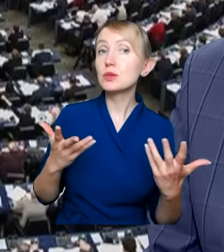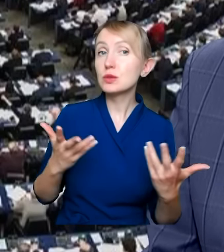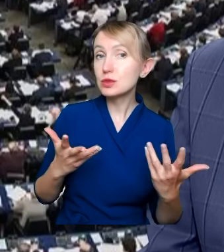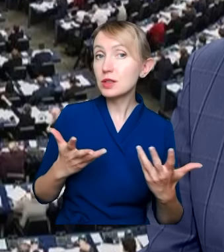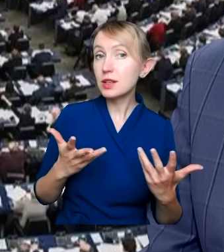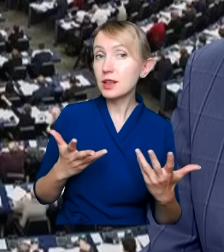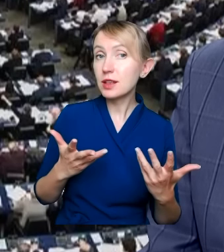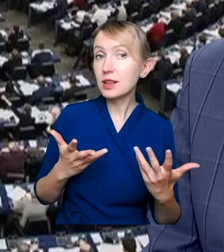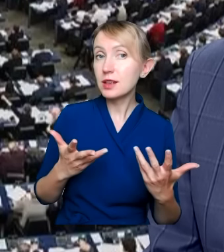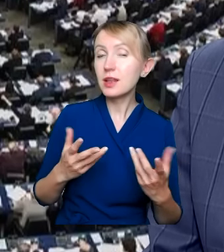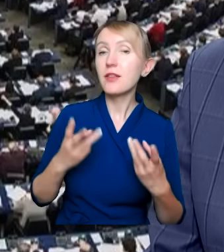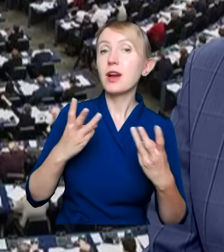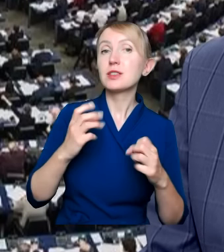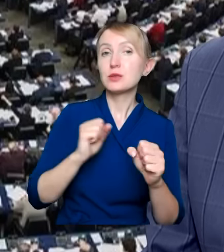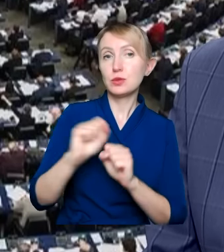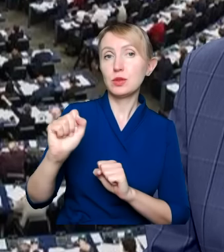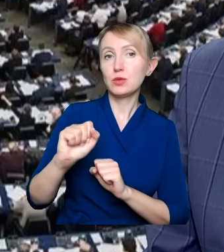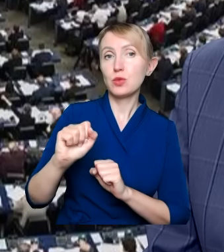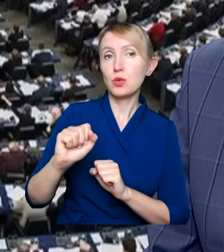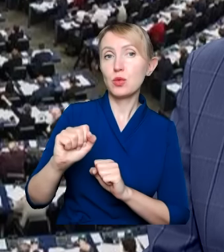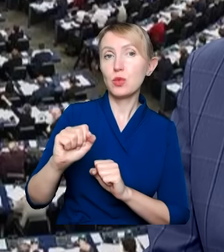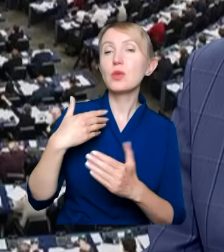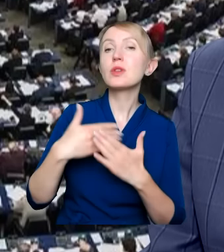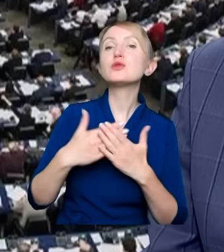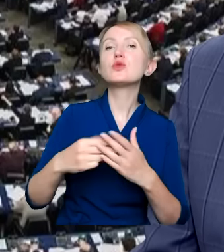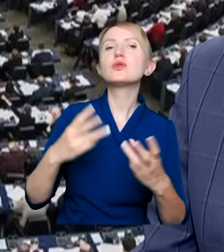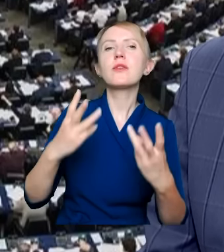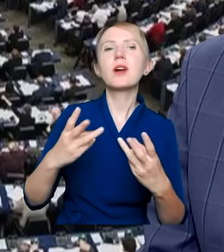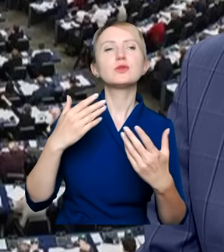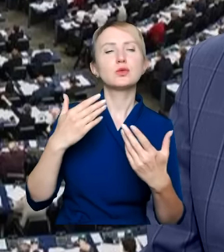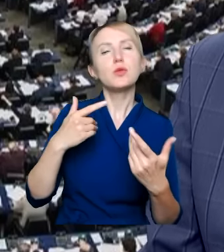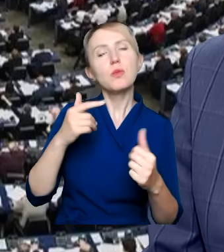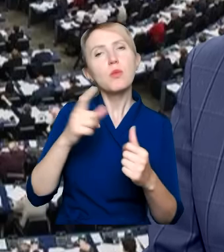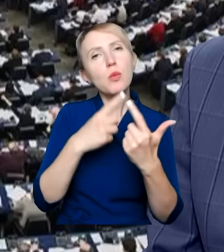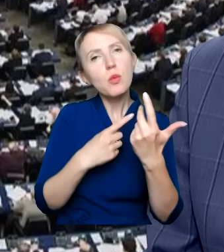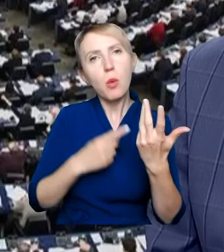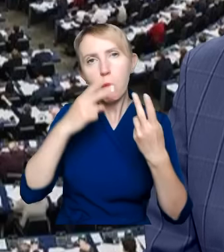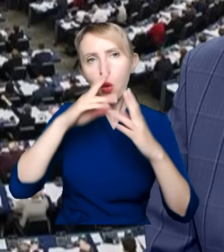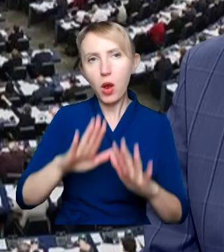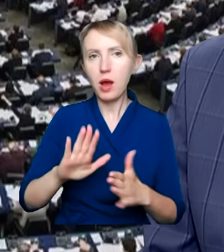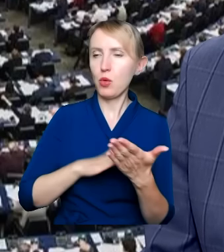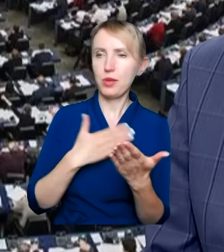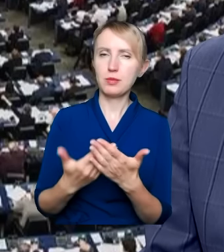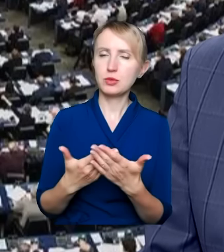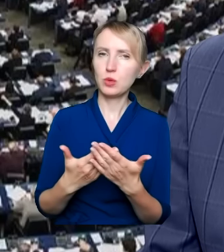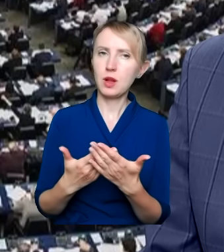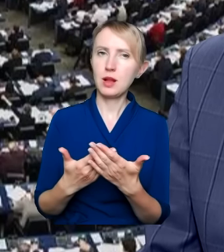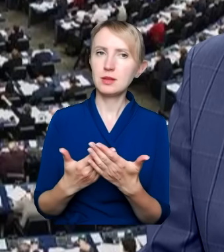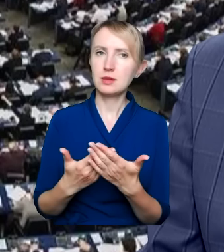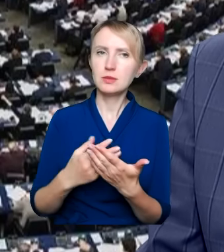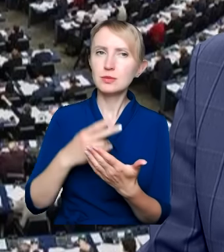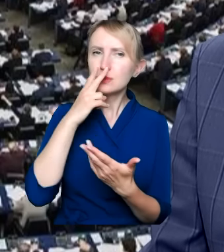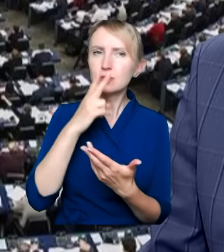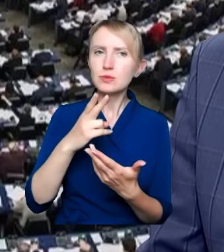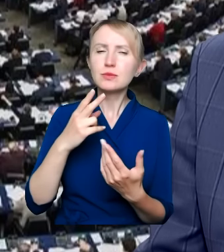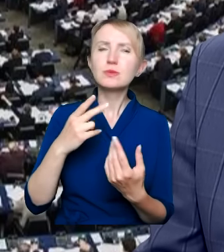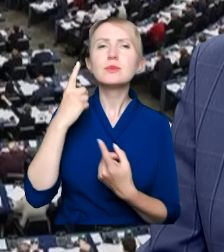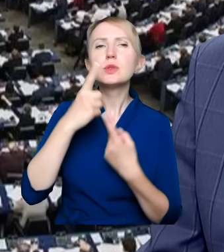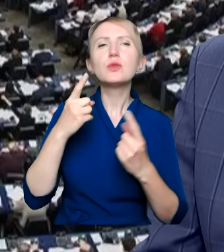występuje gdzie ta ważność tych wyborów jest istotna Bo jeśli weźmiemy sobie pod uwagę przekonanie większości